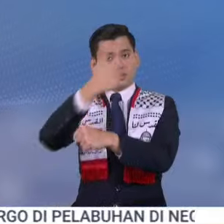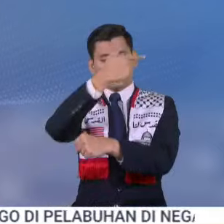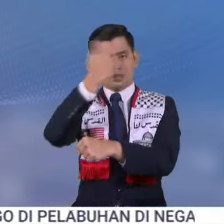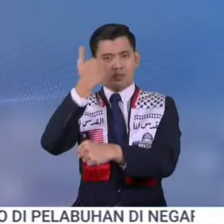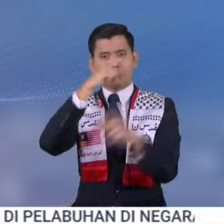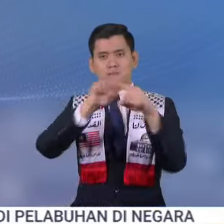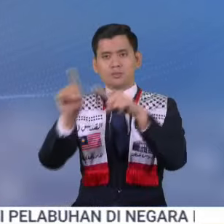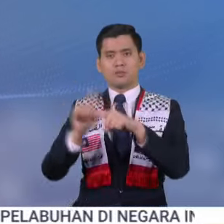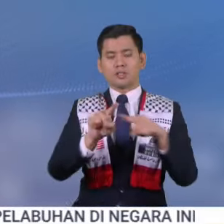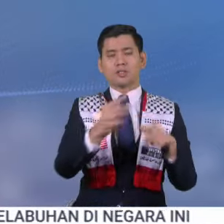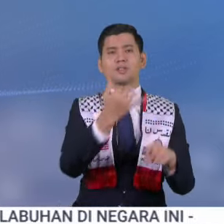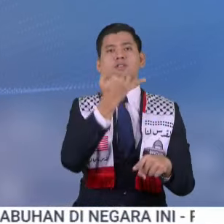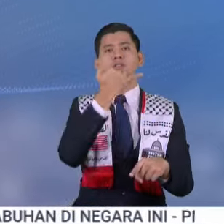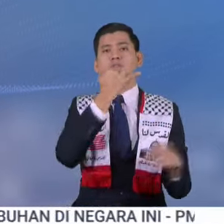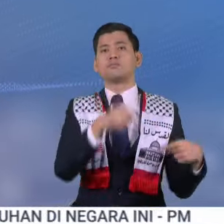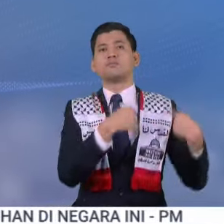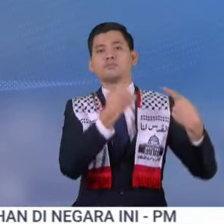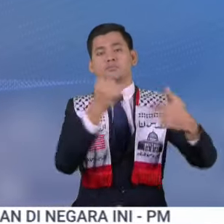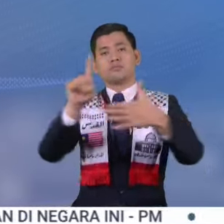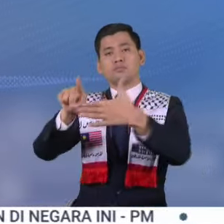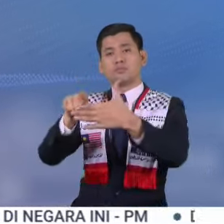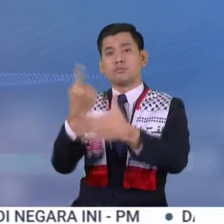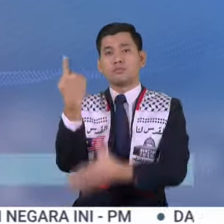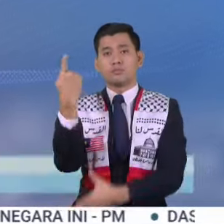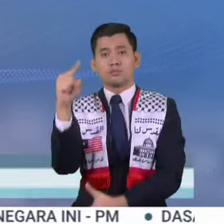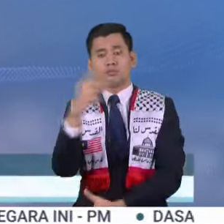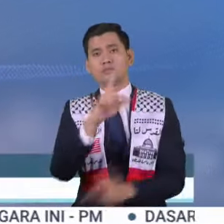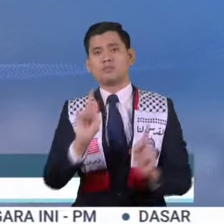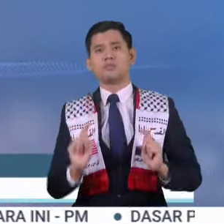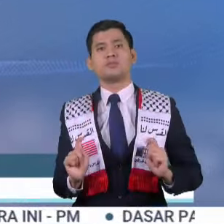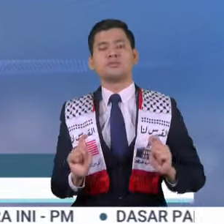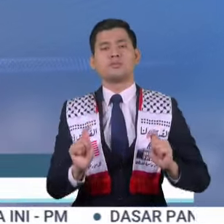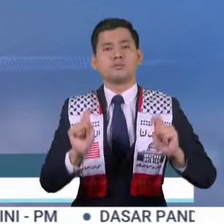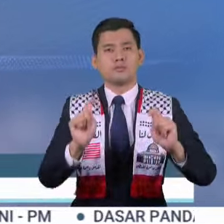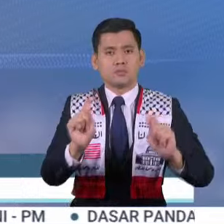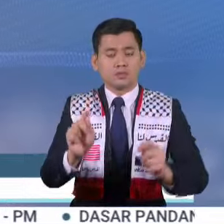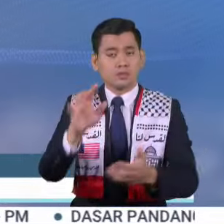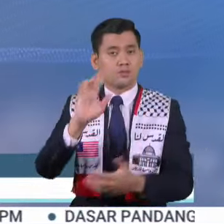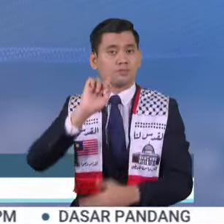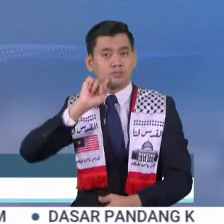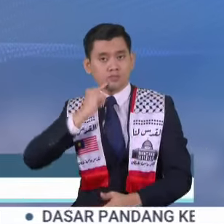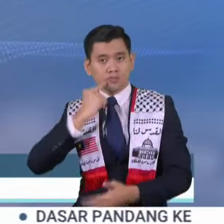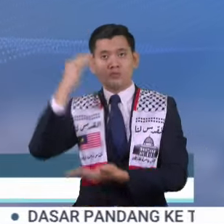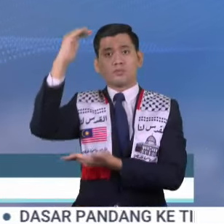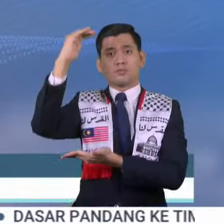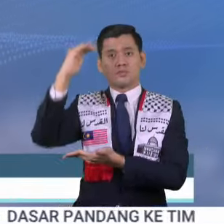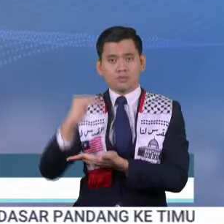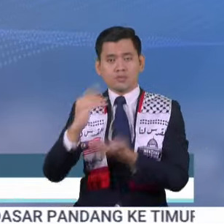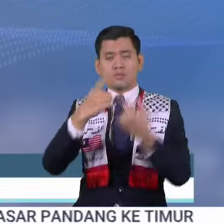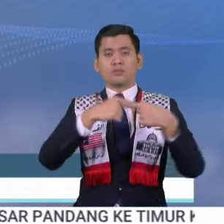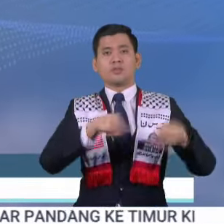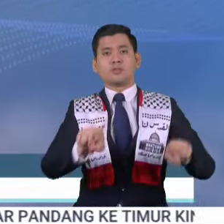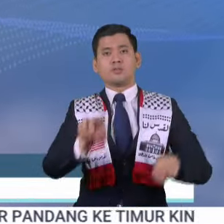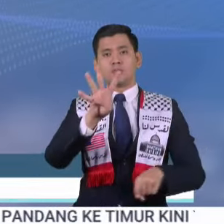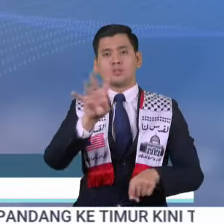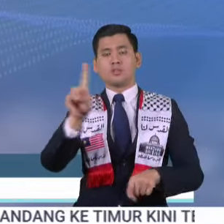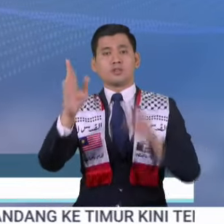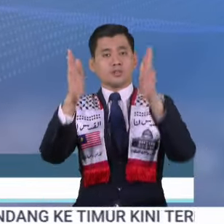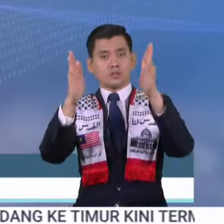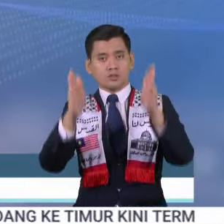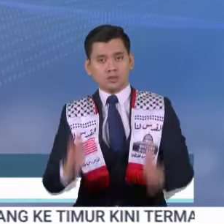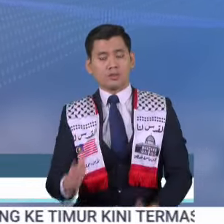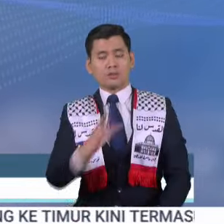sejak Januari hingga November lalu jumlah yang dikenakan tindakan tegas itu berkurangan berbanding 41 pegawai